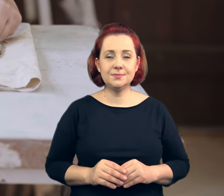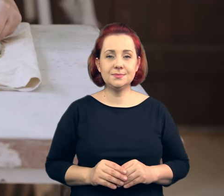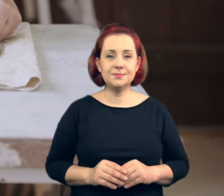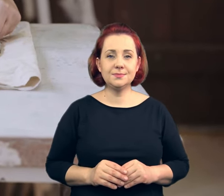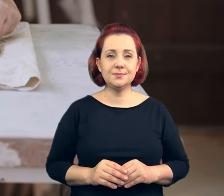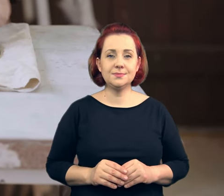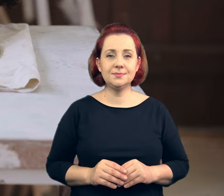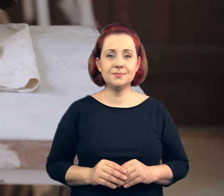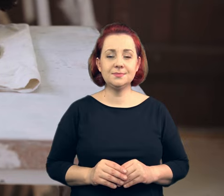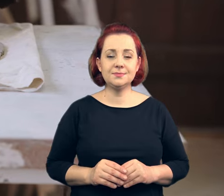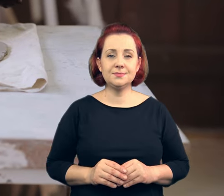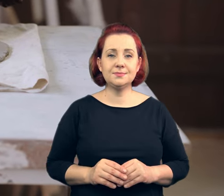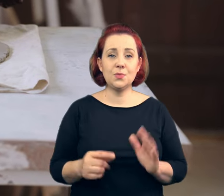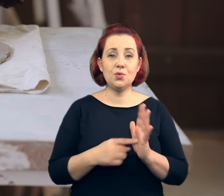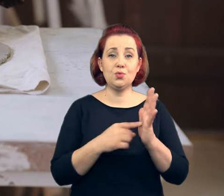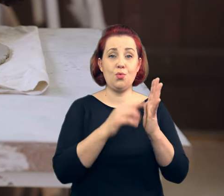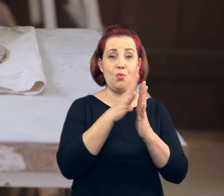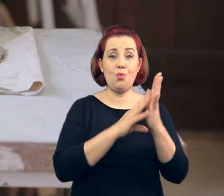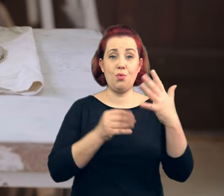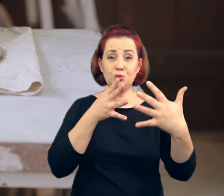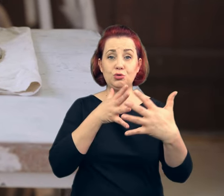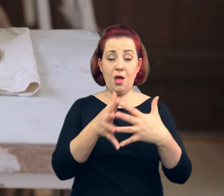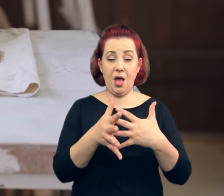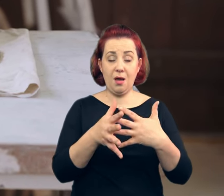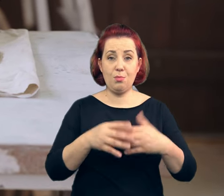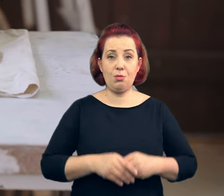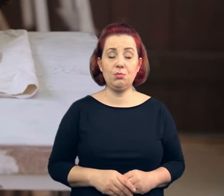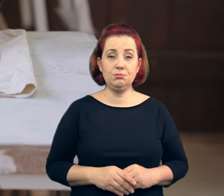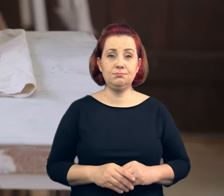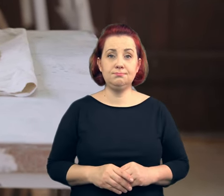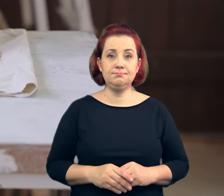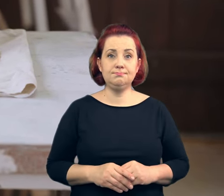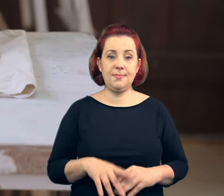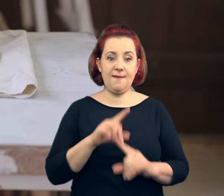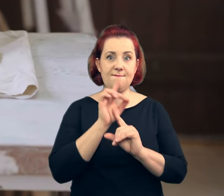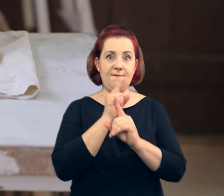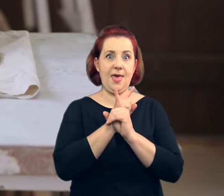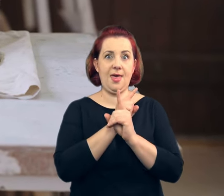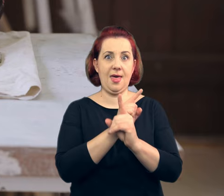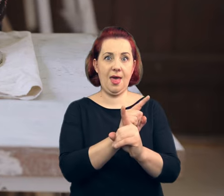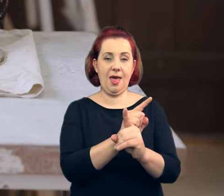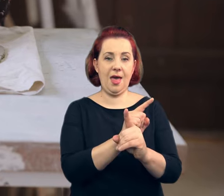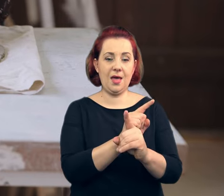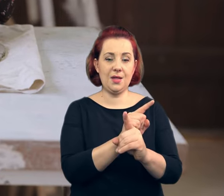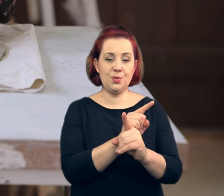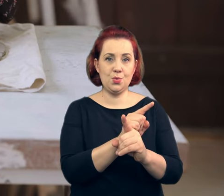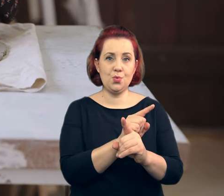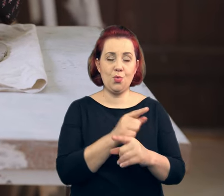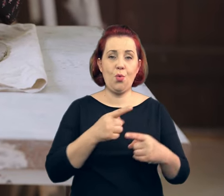szablon. I według tego szablonu wycinam sobie nożykiem